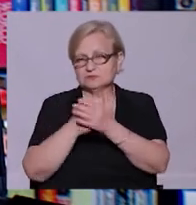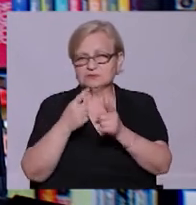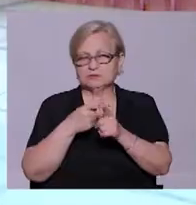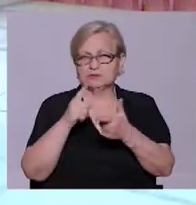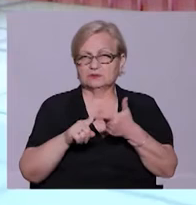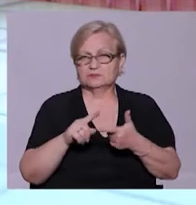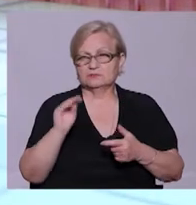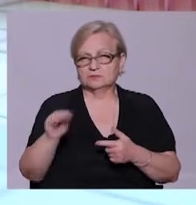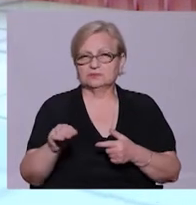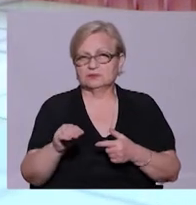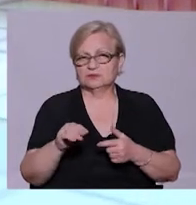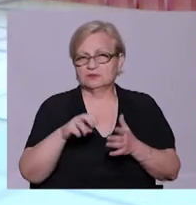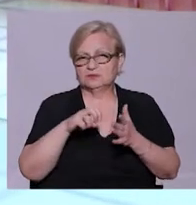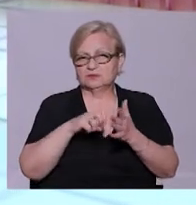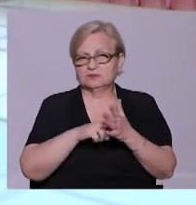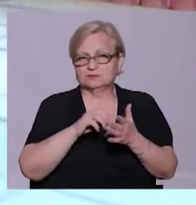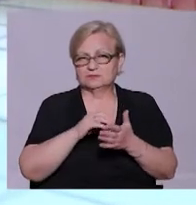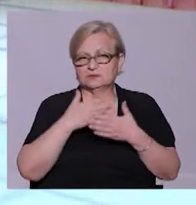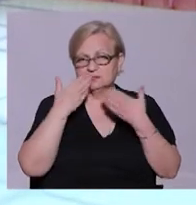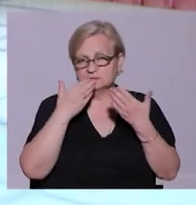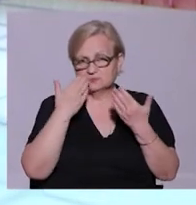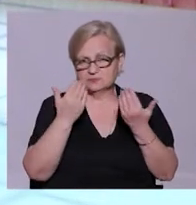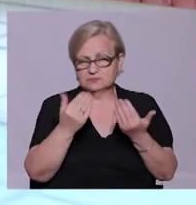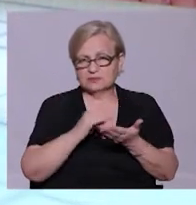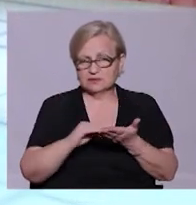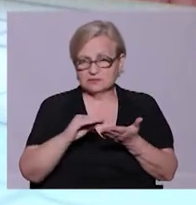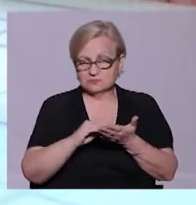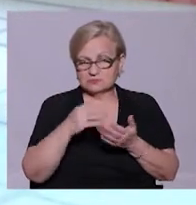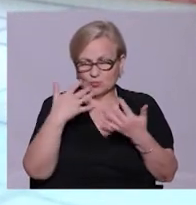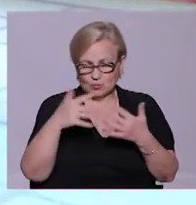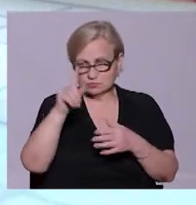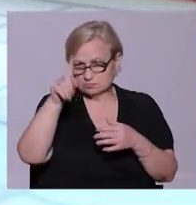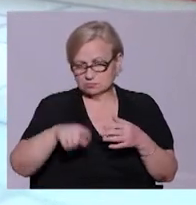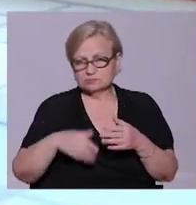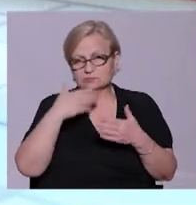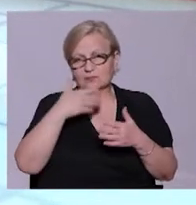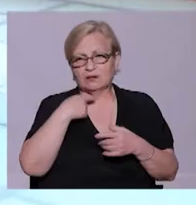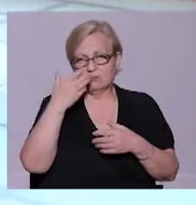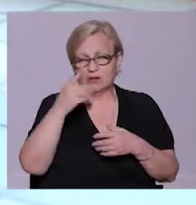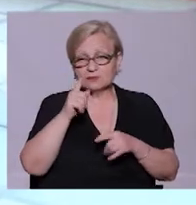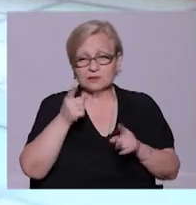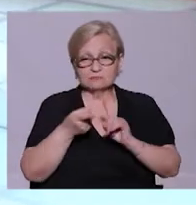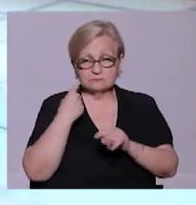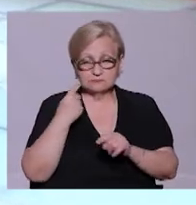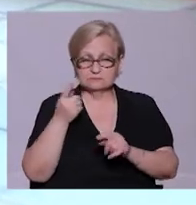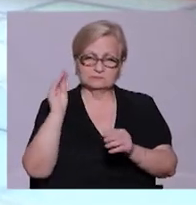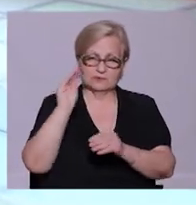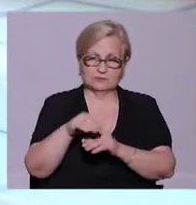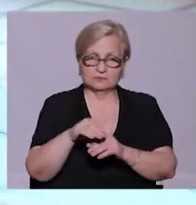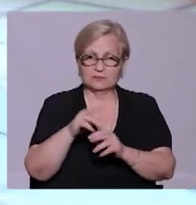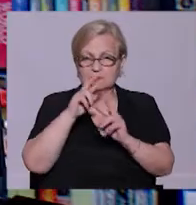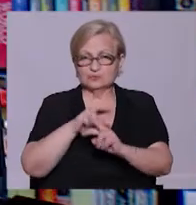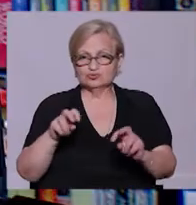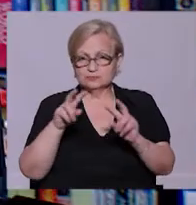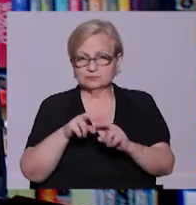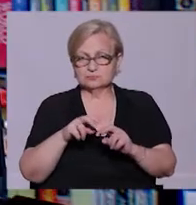გვარი. წერის შემდეგ წაიკითხე შენი დაწერილი წერილი ხმამაღლა, თუ რამე გამოგჩა ჩაამატე.